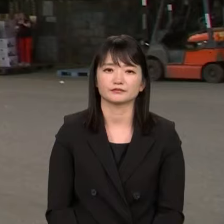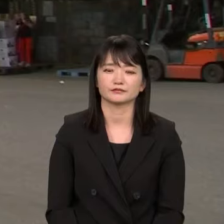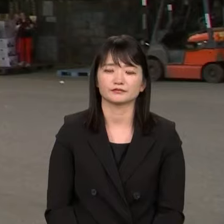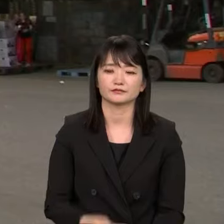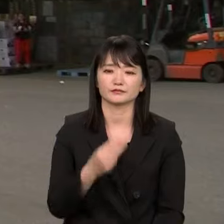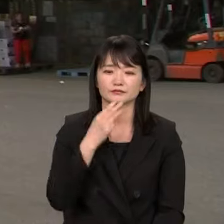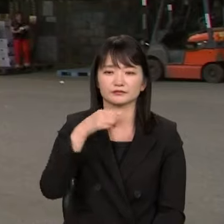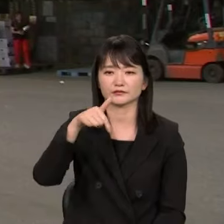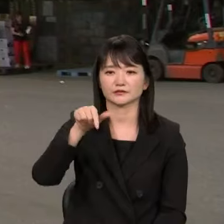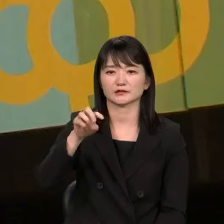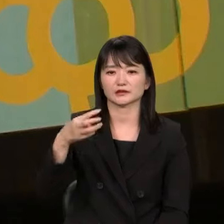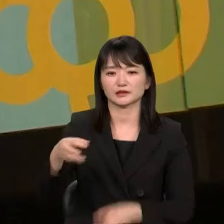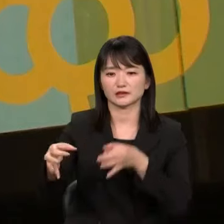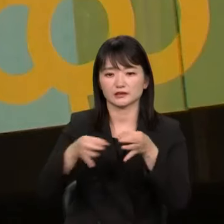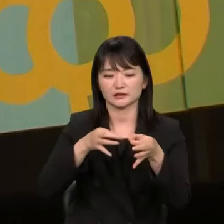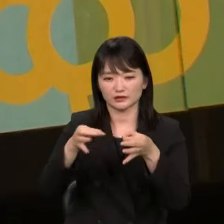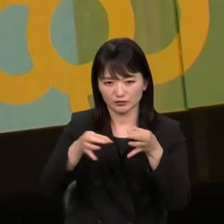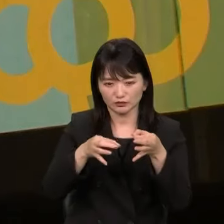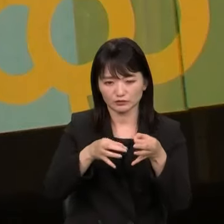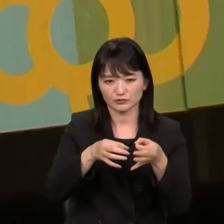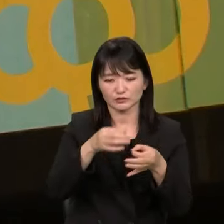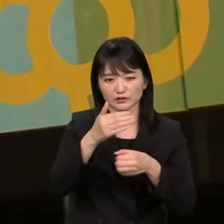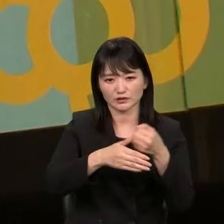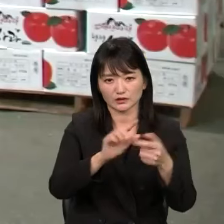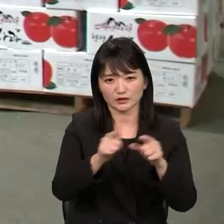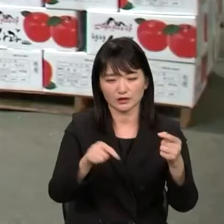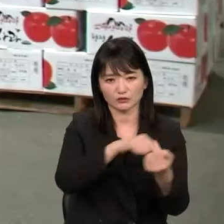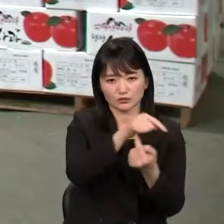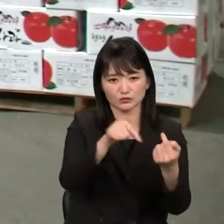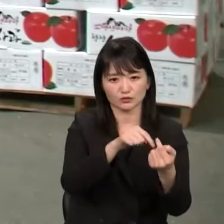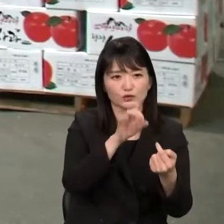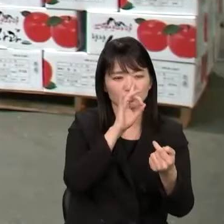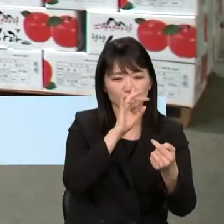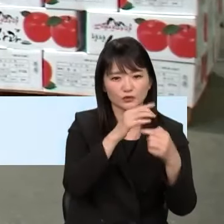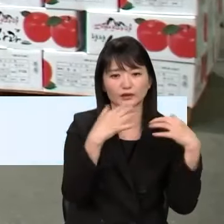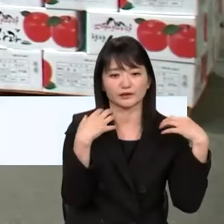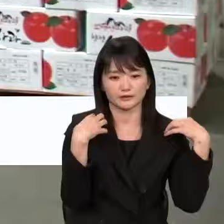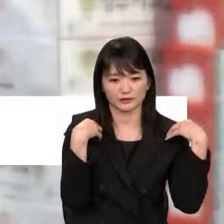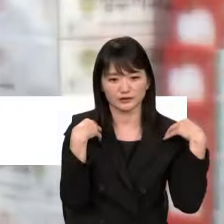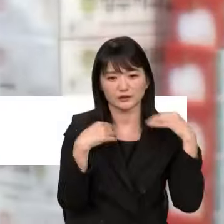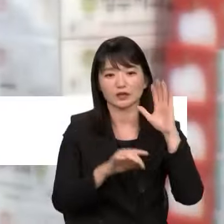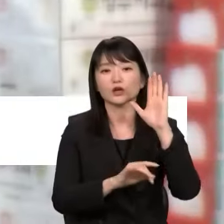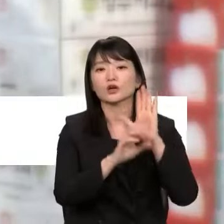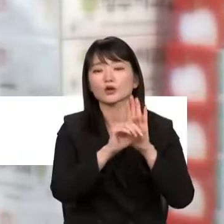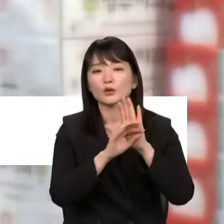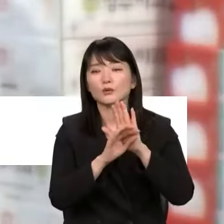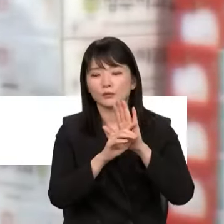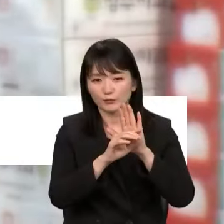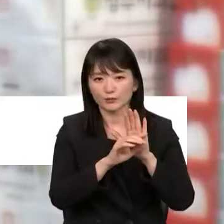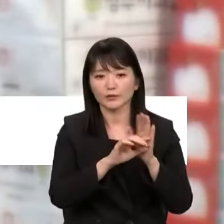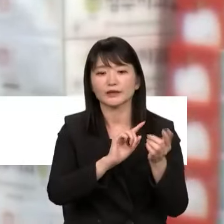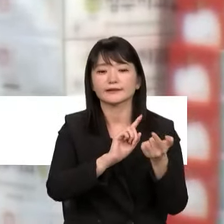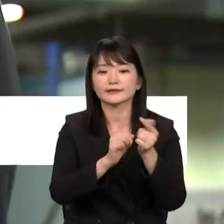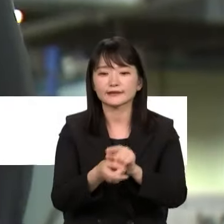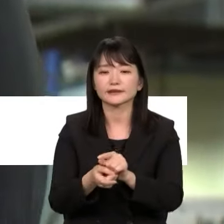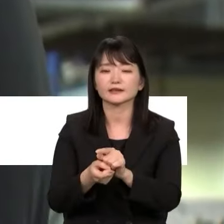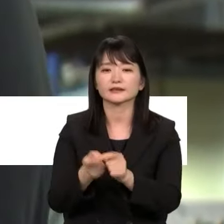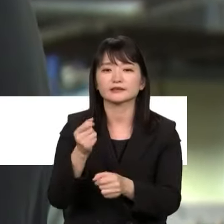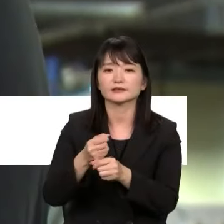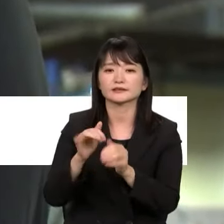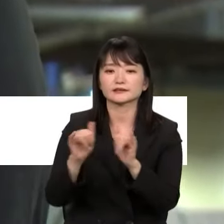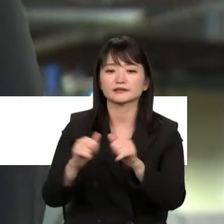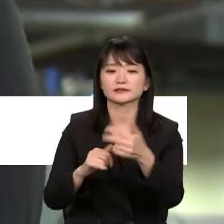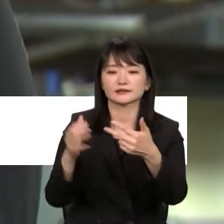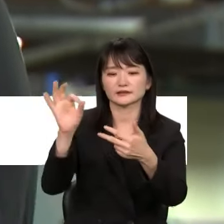서울 가락시장에서 도매법인을 운영하는 중앙청과 중앙청과는 경매를 열어주는 대가로 생산자에게서 최대